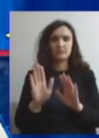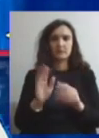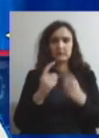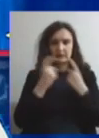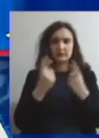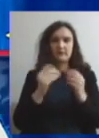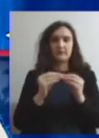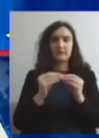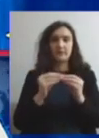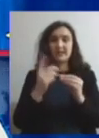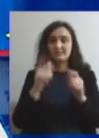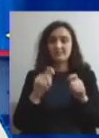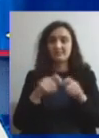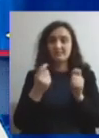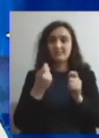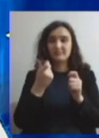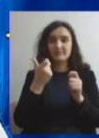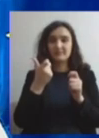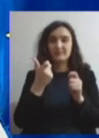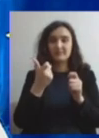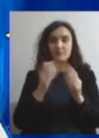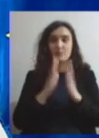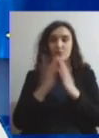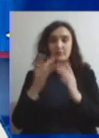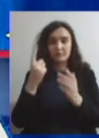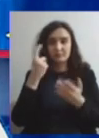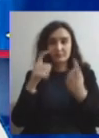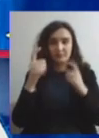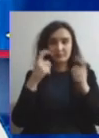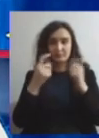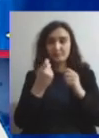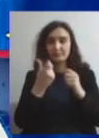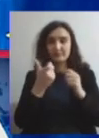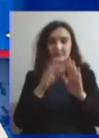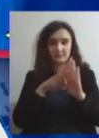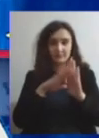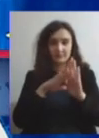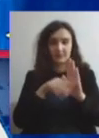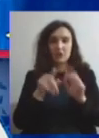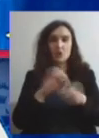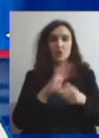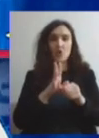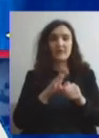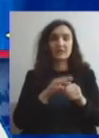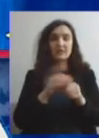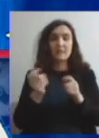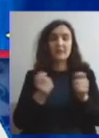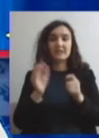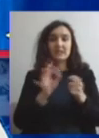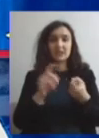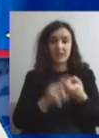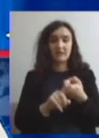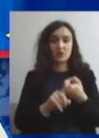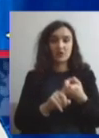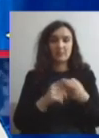დავარღვევთ მცირედით მაინც იმ მოთხოვნებს, რომელიც მოწოდებული არის COVID ინფექციის მართვასთან დაკავშირებით და ეს